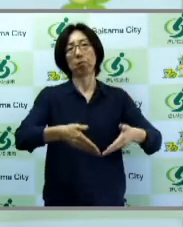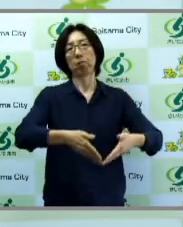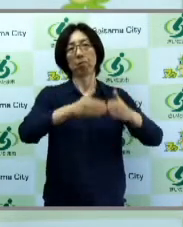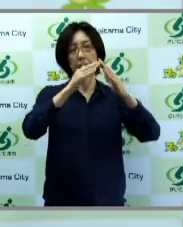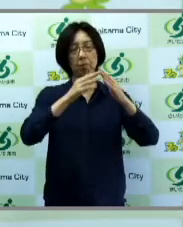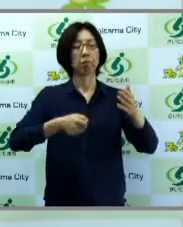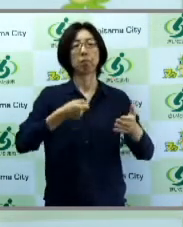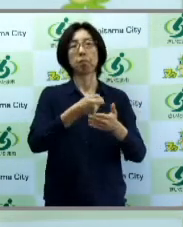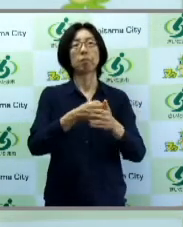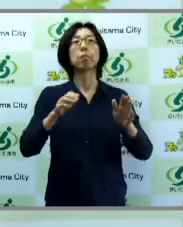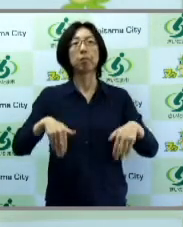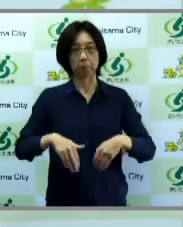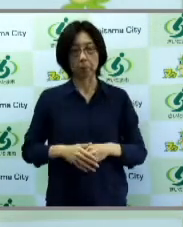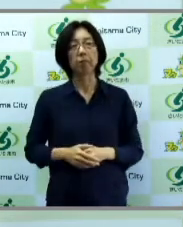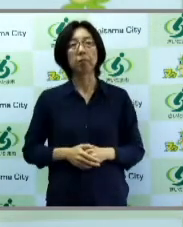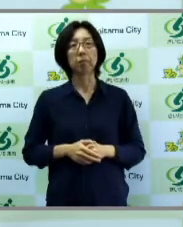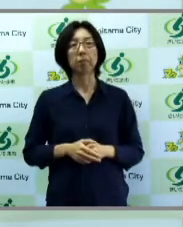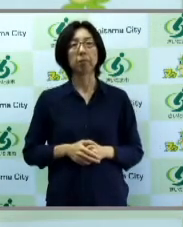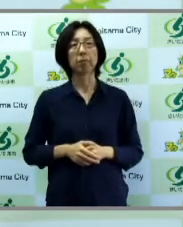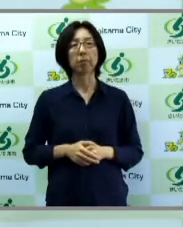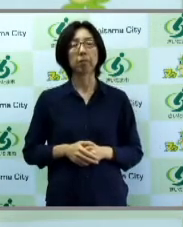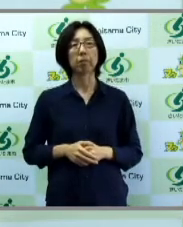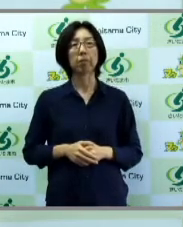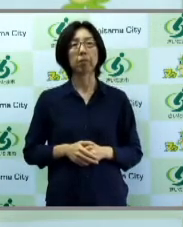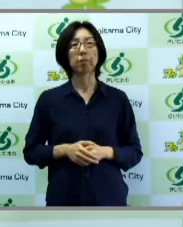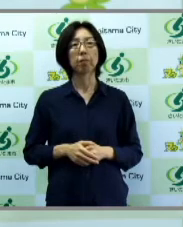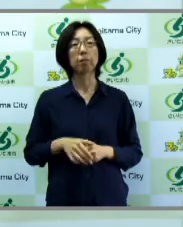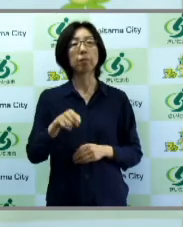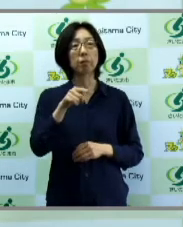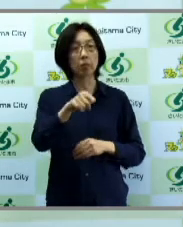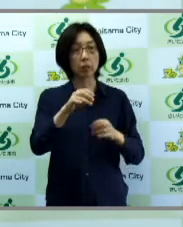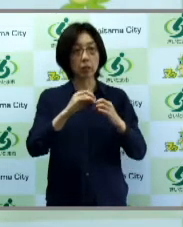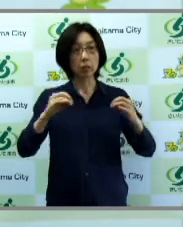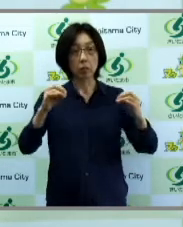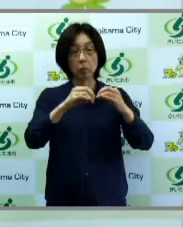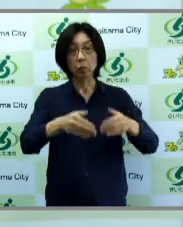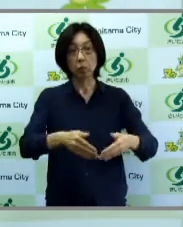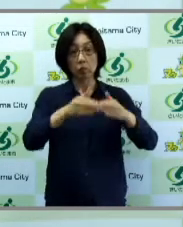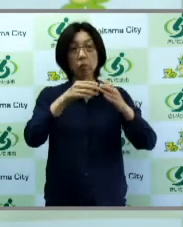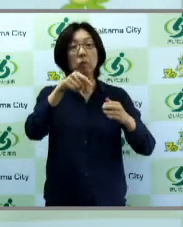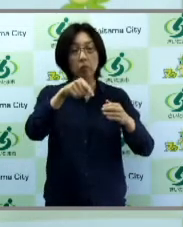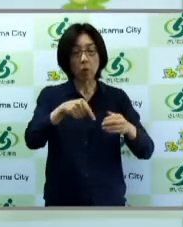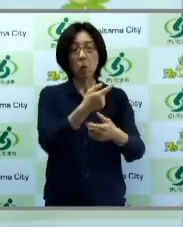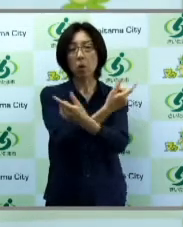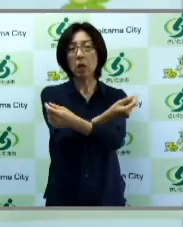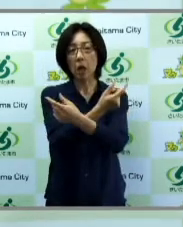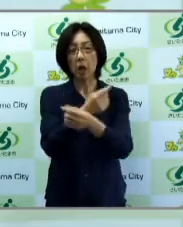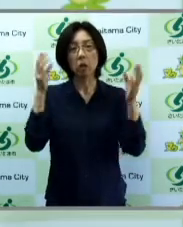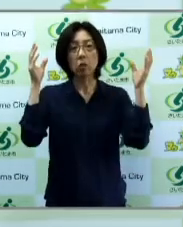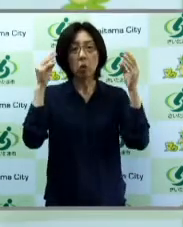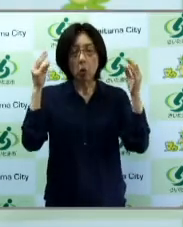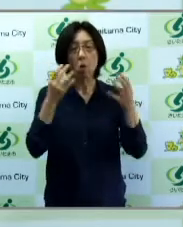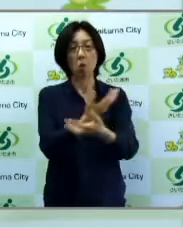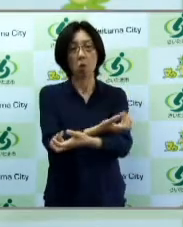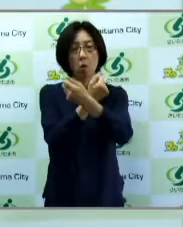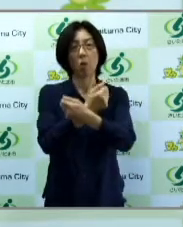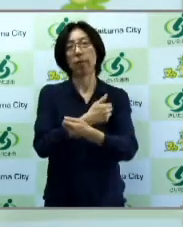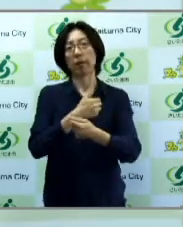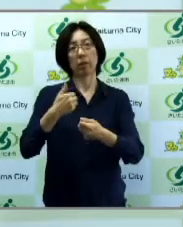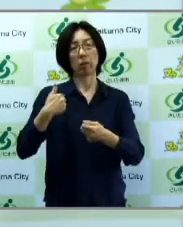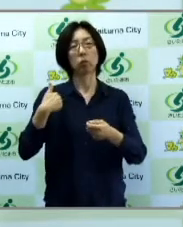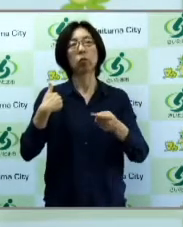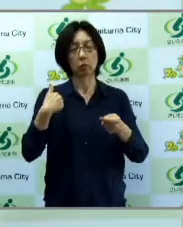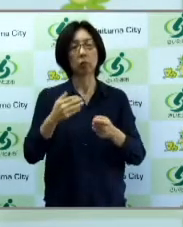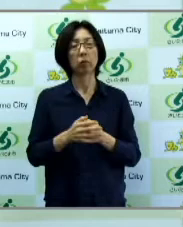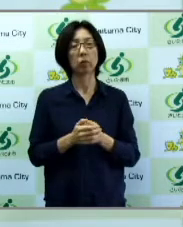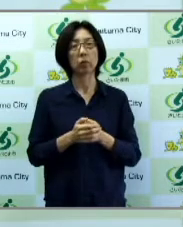。これによってそれぞれの情報共有を円滑に進めていきますとともに、これからまあ、